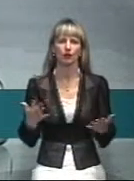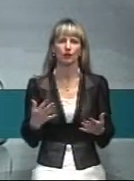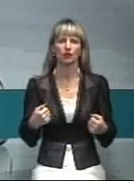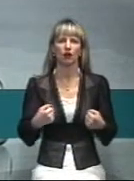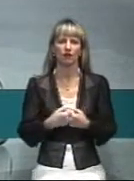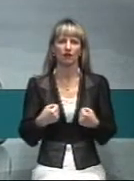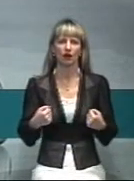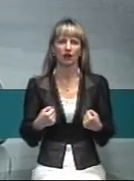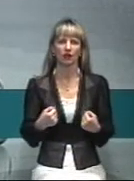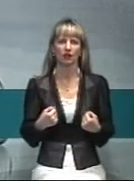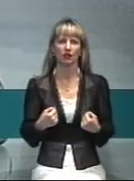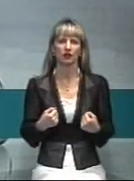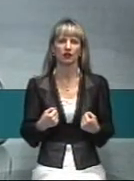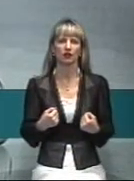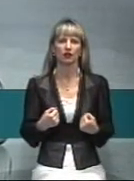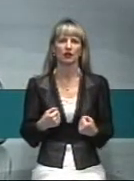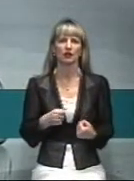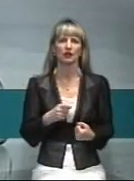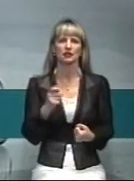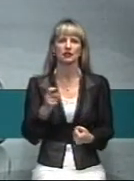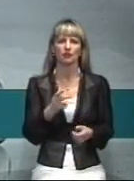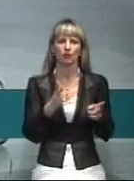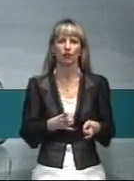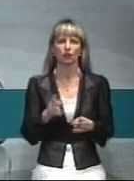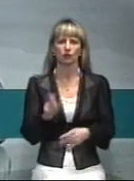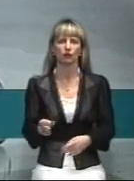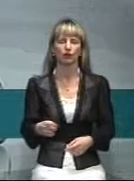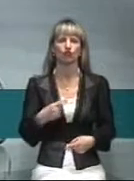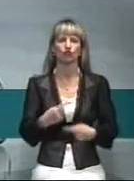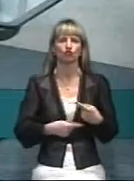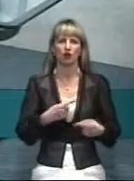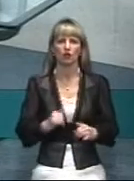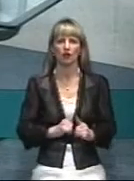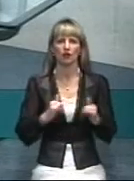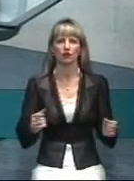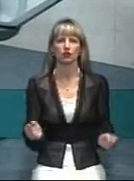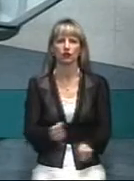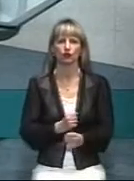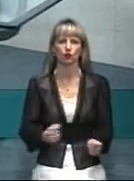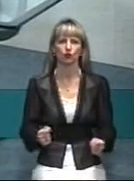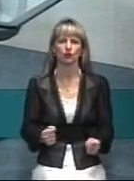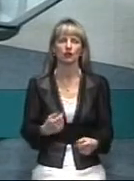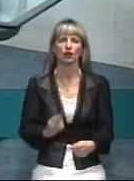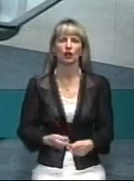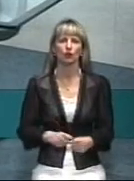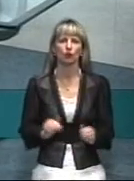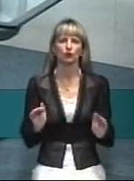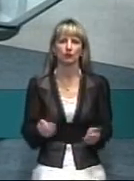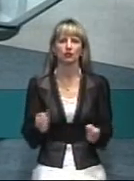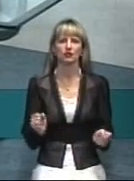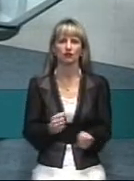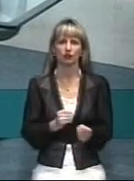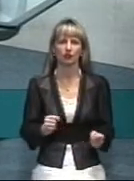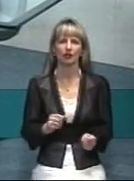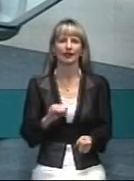дорожньо-транспортних пригод, особливо з потерпілими і загиблими, трапляється саме через перевищення швидкості. Тому зменшення швидкості,